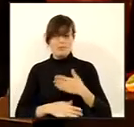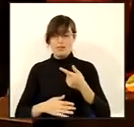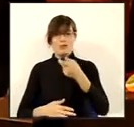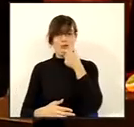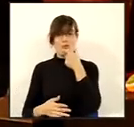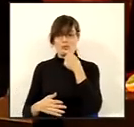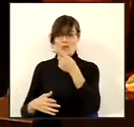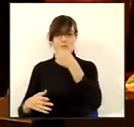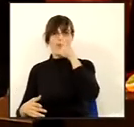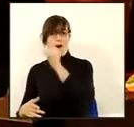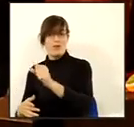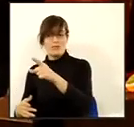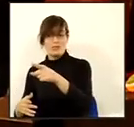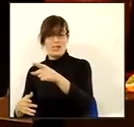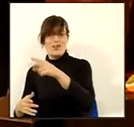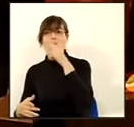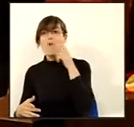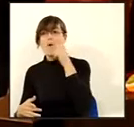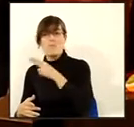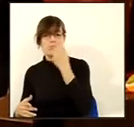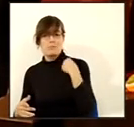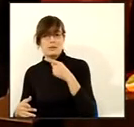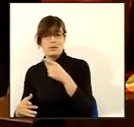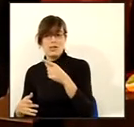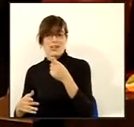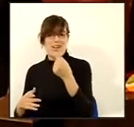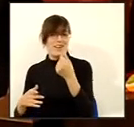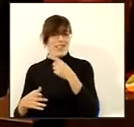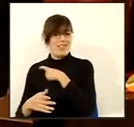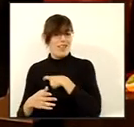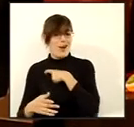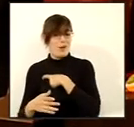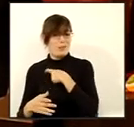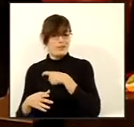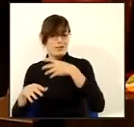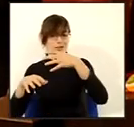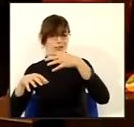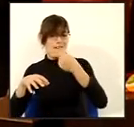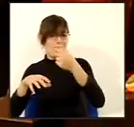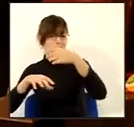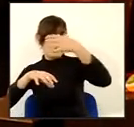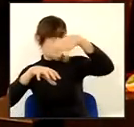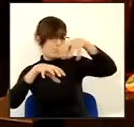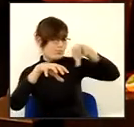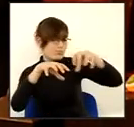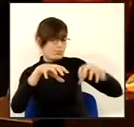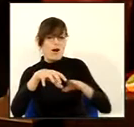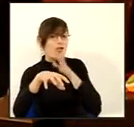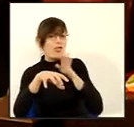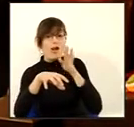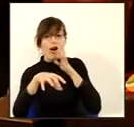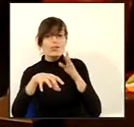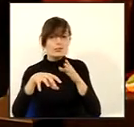que l'equip de govern assumís els compromisos de traslladar a les diferents comissions informatives la distribució de les partides econòmiques i que